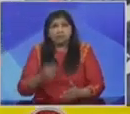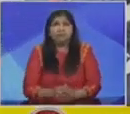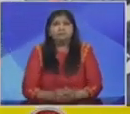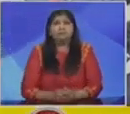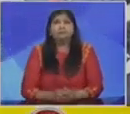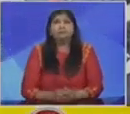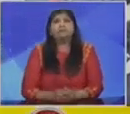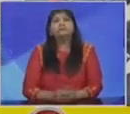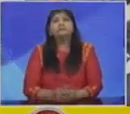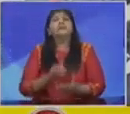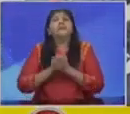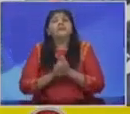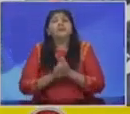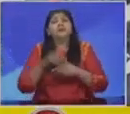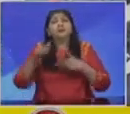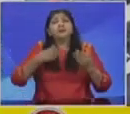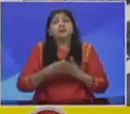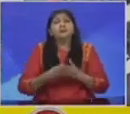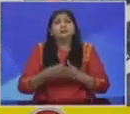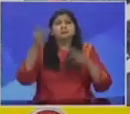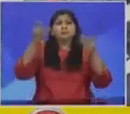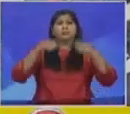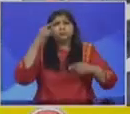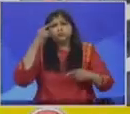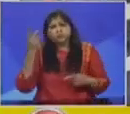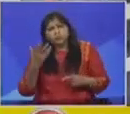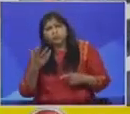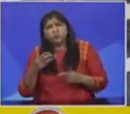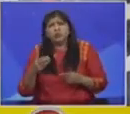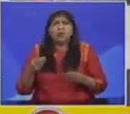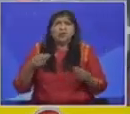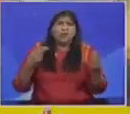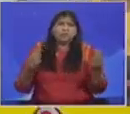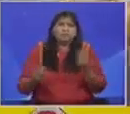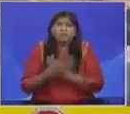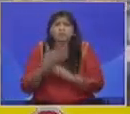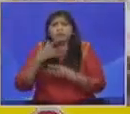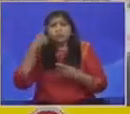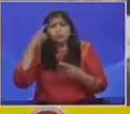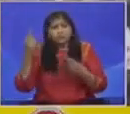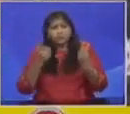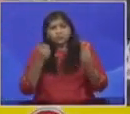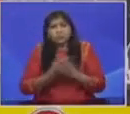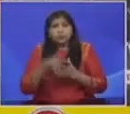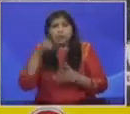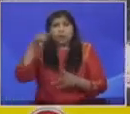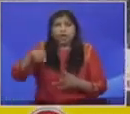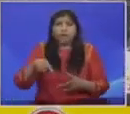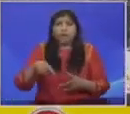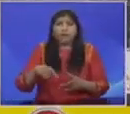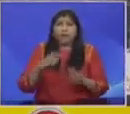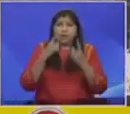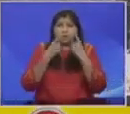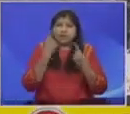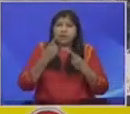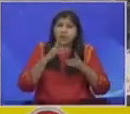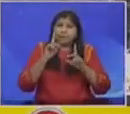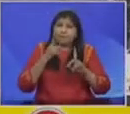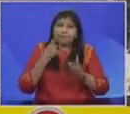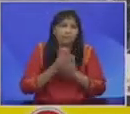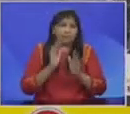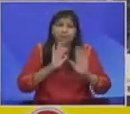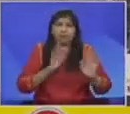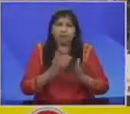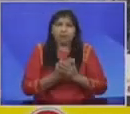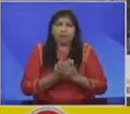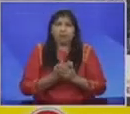मेरे प्यारे देशवासियों, कुछ लोग समझते हैं कि इनोवेशन करने के लिए आपका साइंटिस्ट होना जरूरी है।